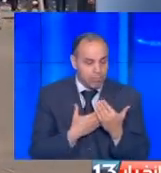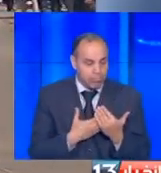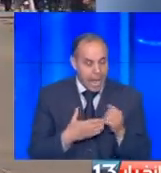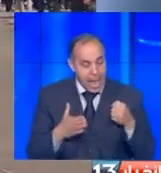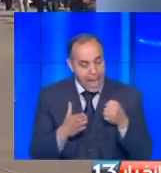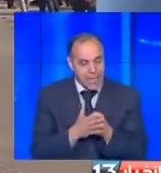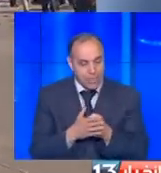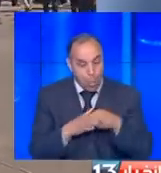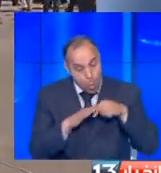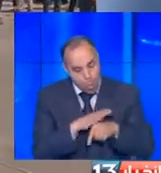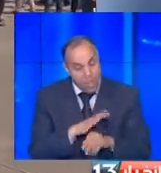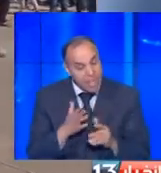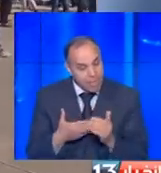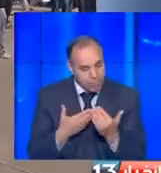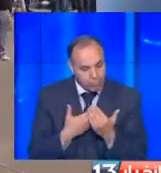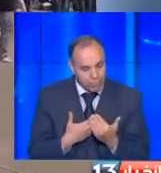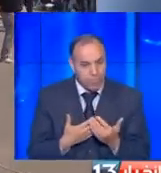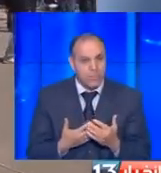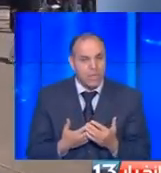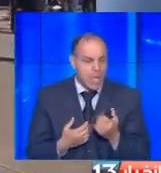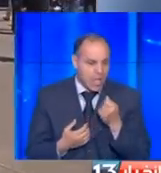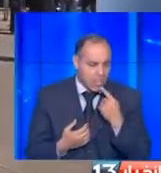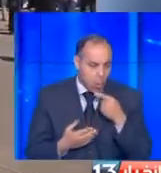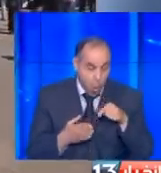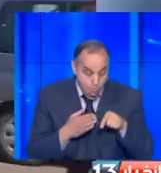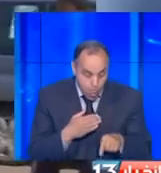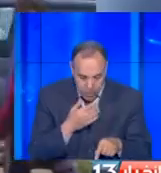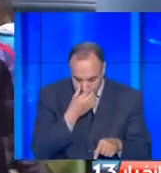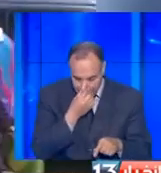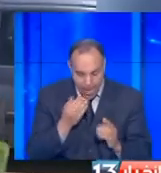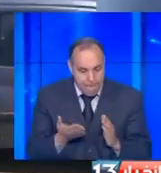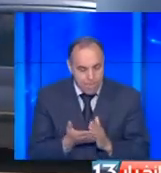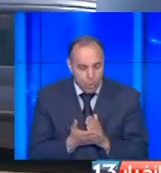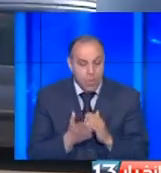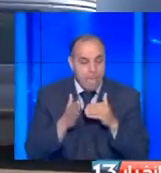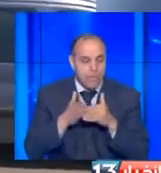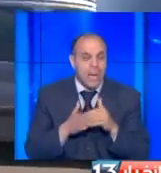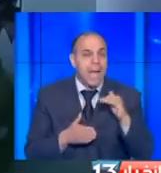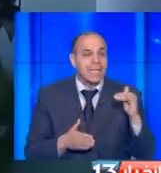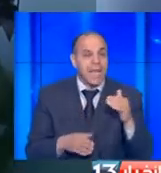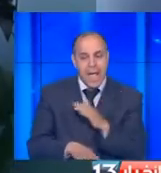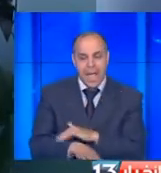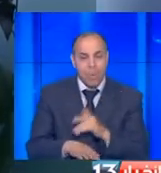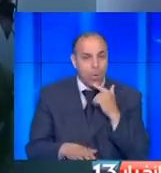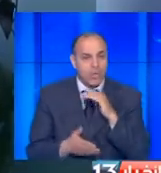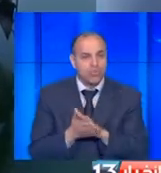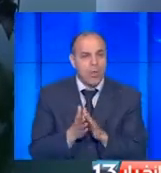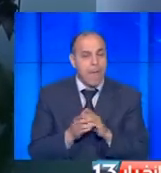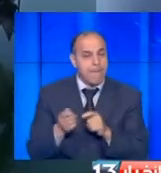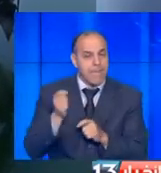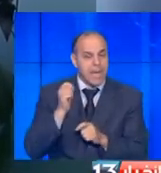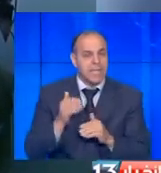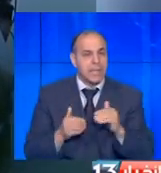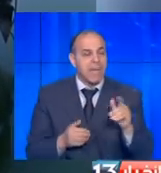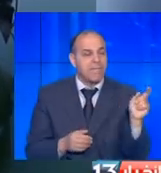حوادث الغوص، معناتها تنجم تعالج روحك على متن المركب. مشروع الميناء الازرق عملت عليه جمعيه البحار